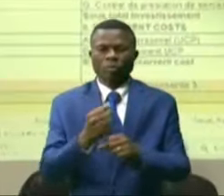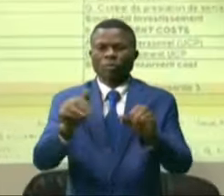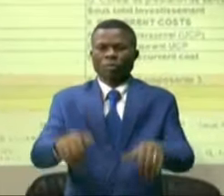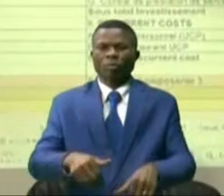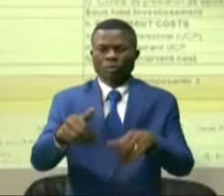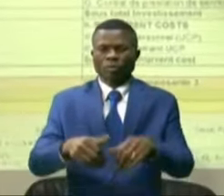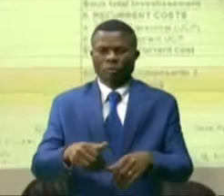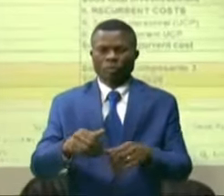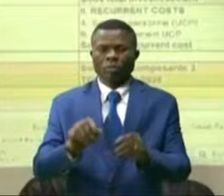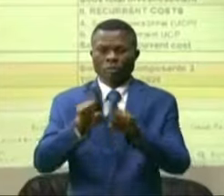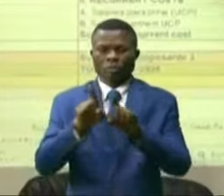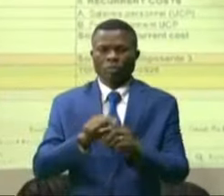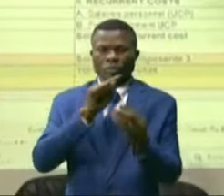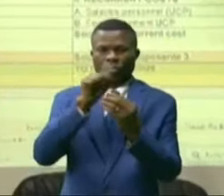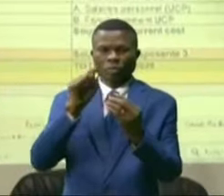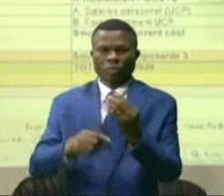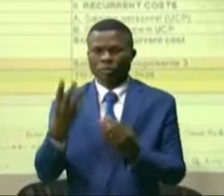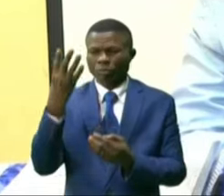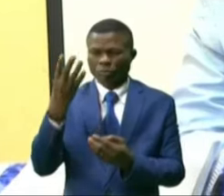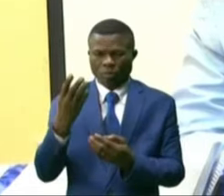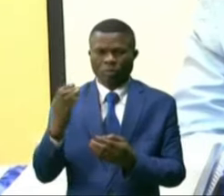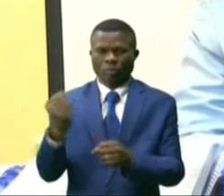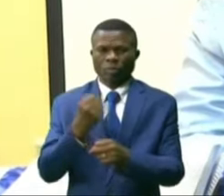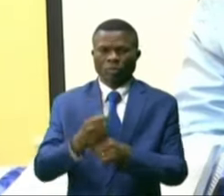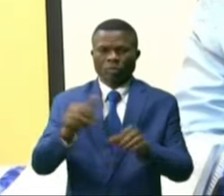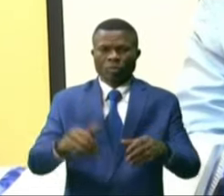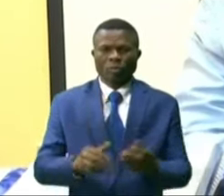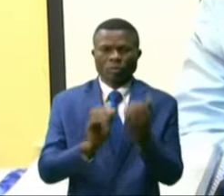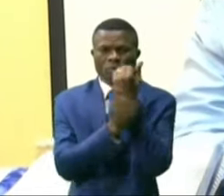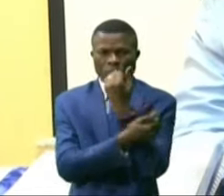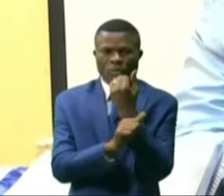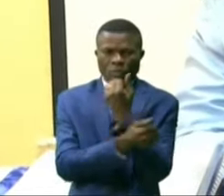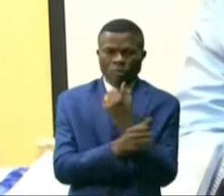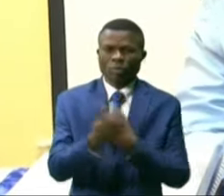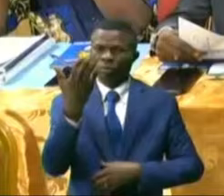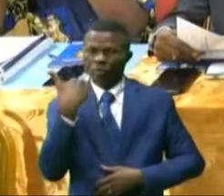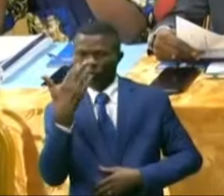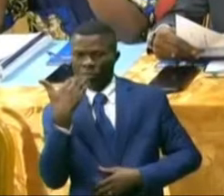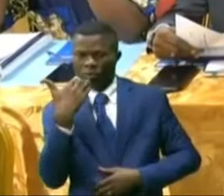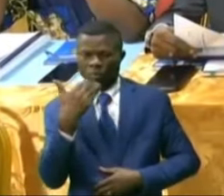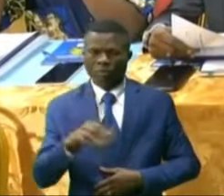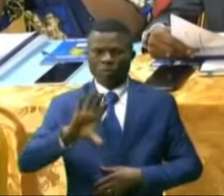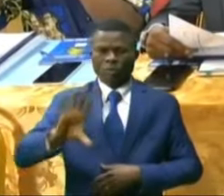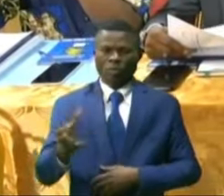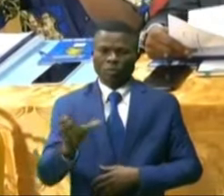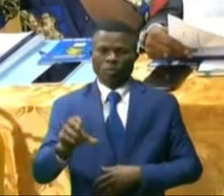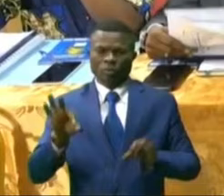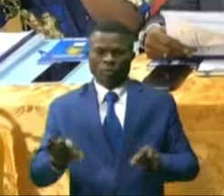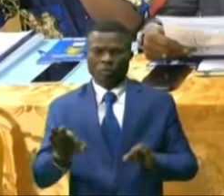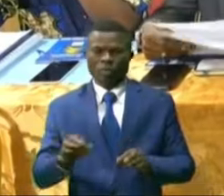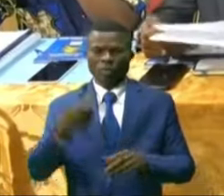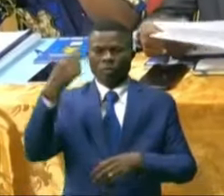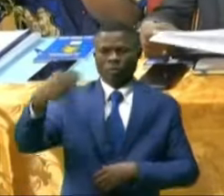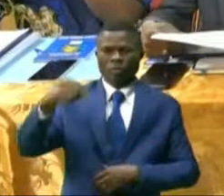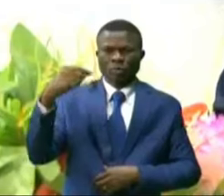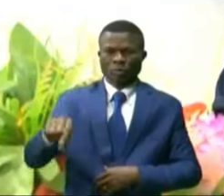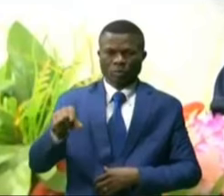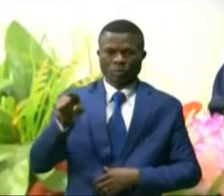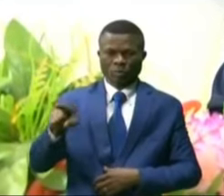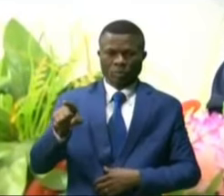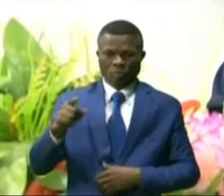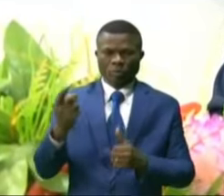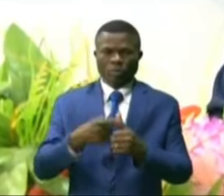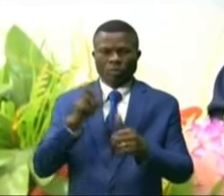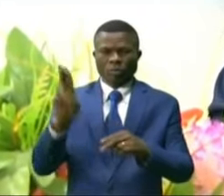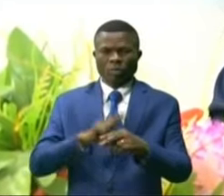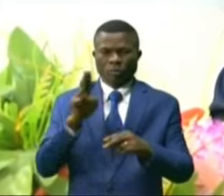et la rentabilité de quatre cultures, notamment le maïs, du riz, de pommes de terre et le café arabica pratiqué